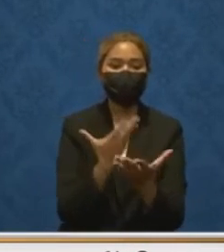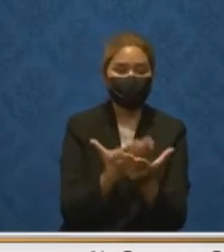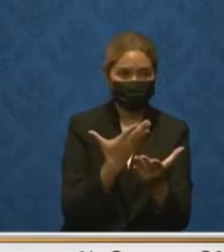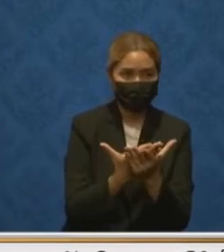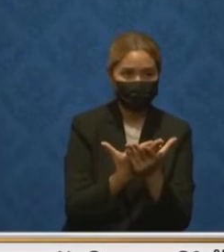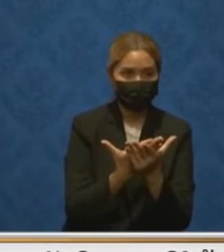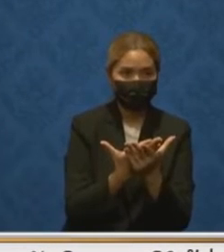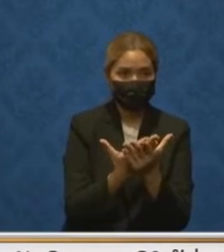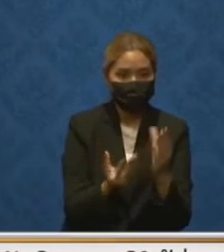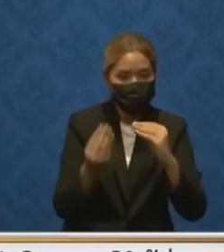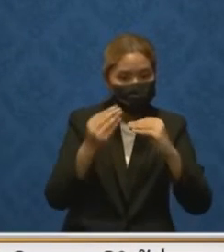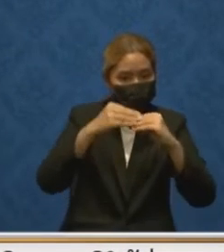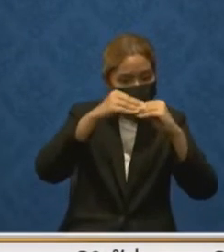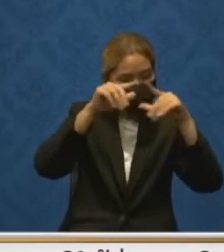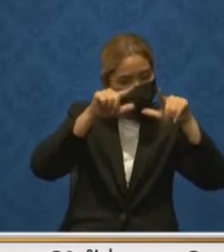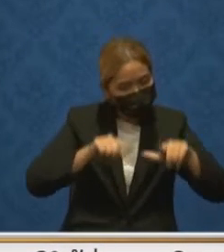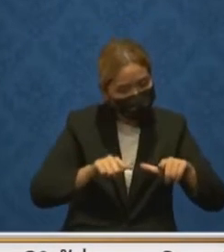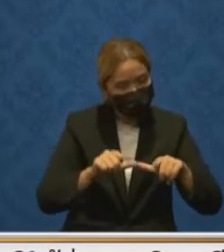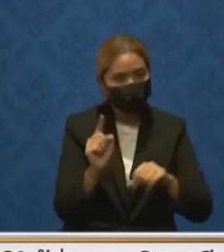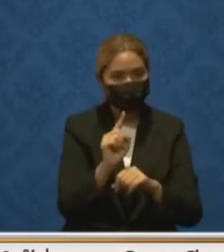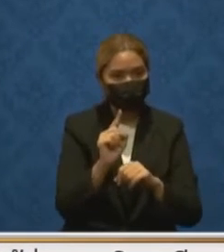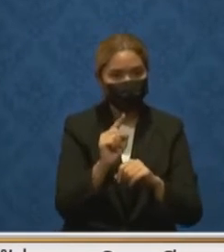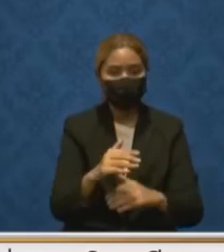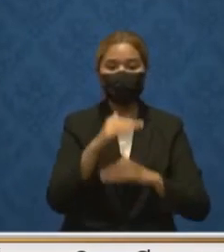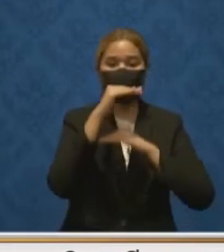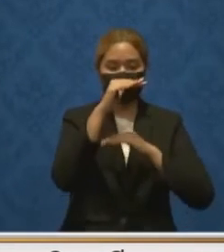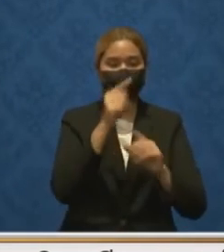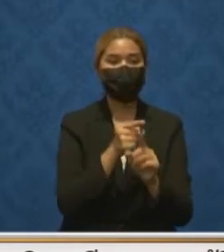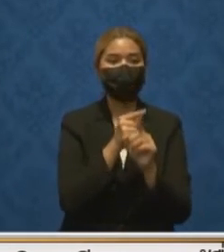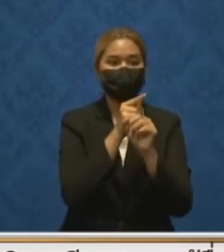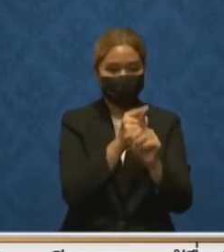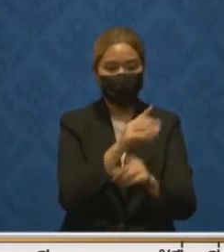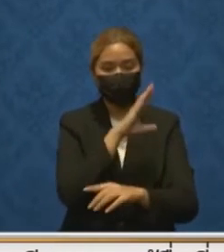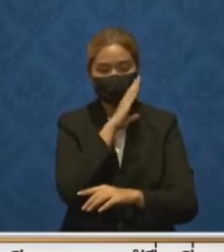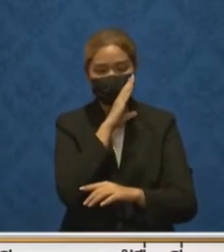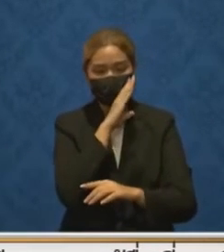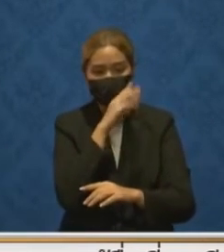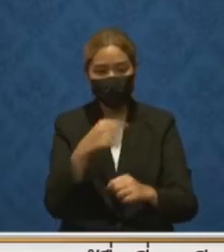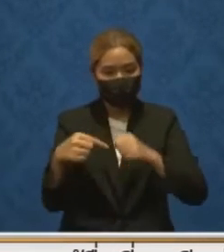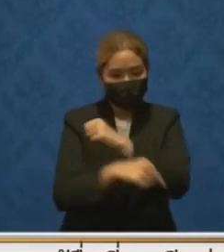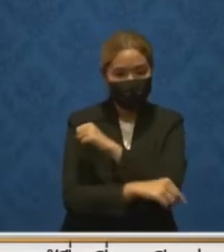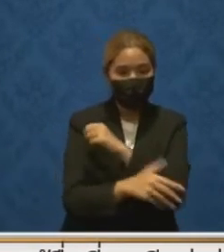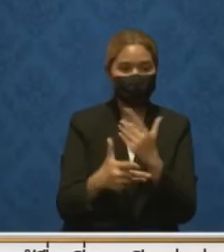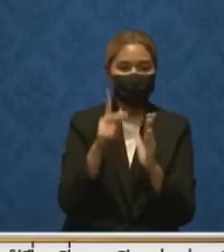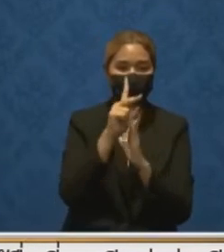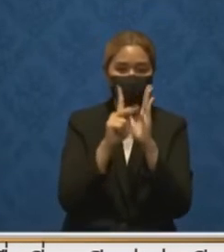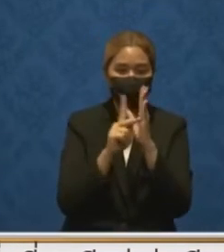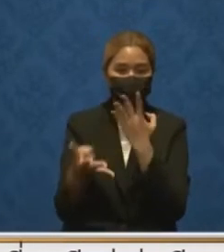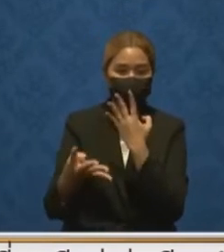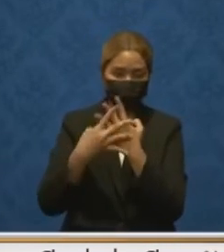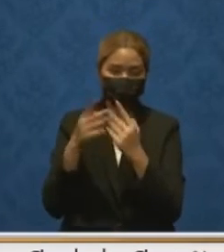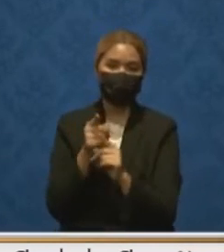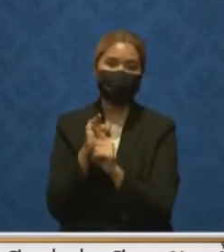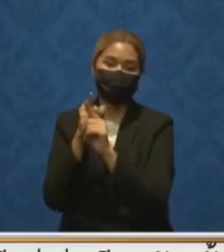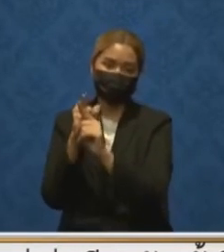้เป็การขายเกิญราคาที่อนุญาตไม่ใช่นั้นต้องดำเนินขดีและกผมสั่งการแล้ครับว่จะตอง